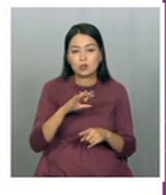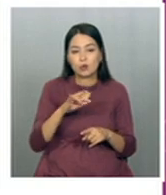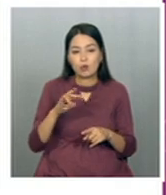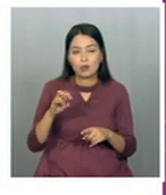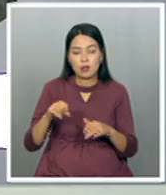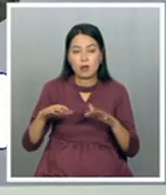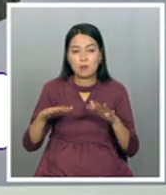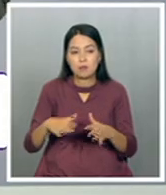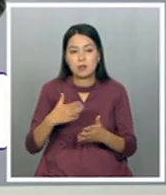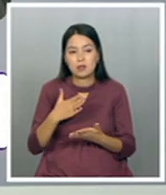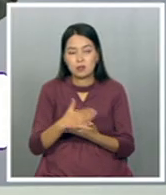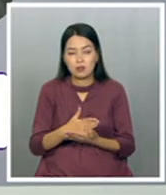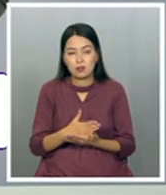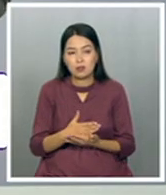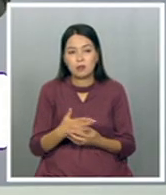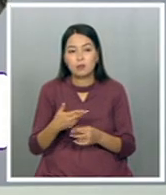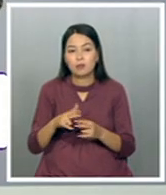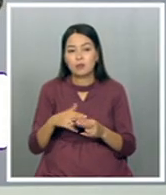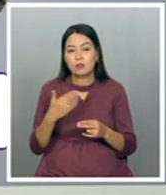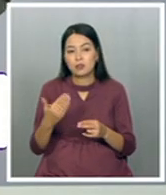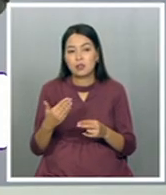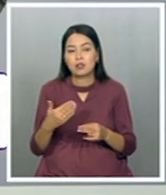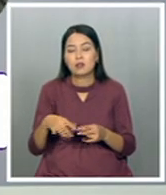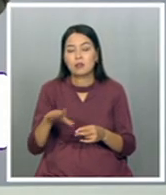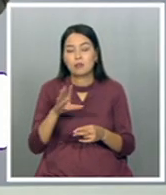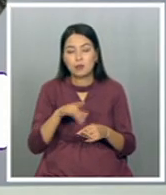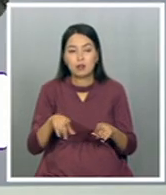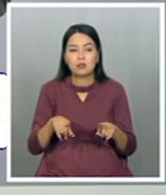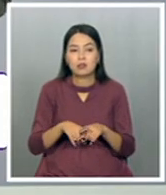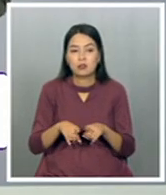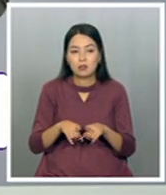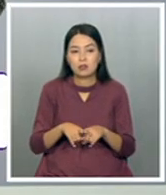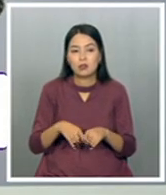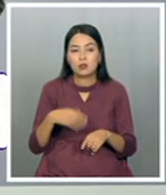буландырады екен. Демек, лептесіктердің мөлшері маңызды